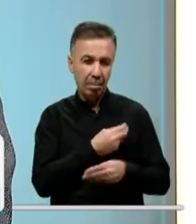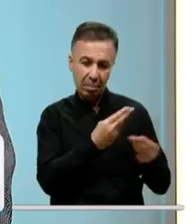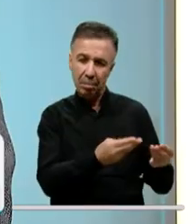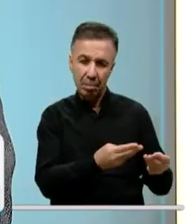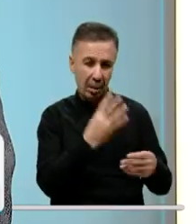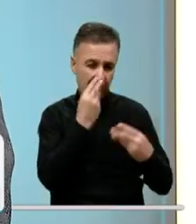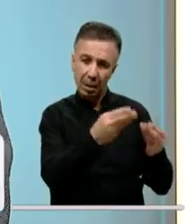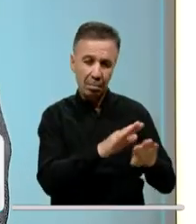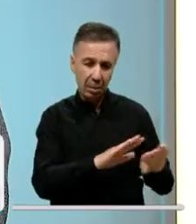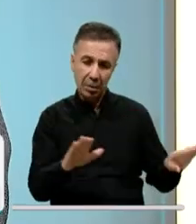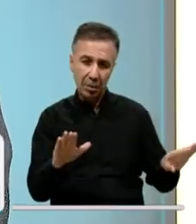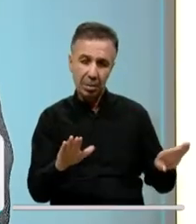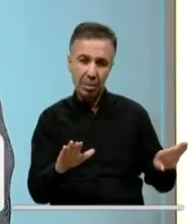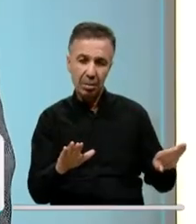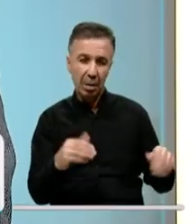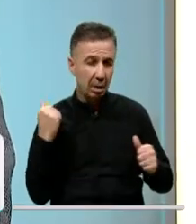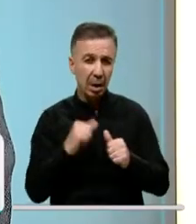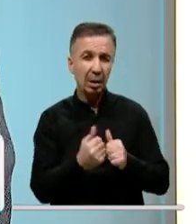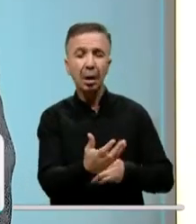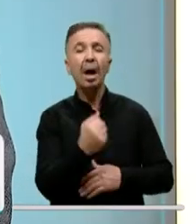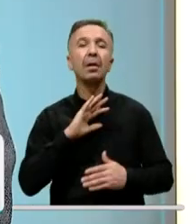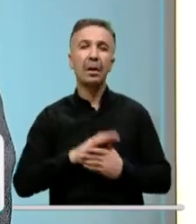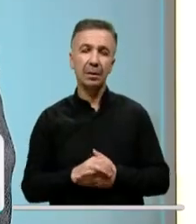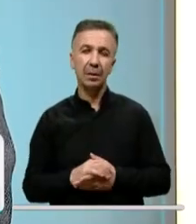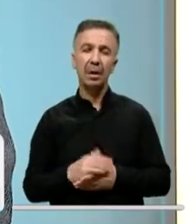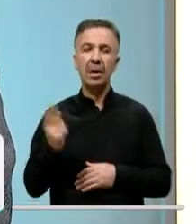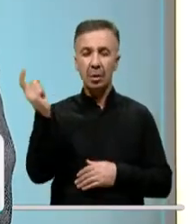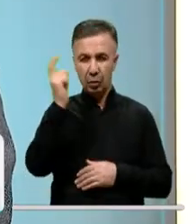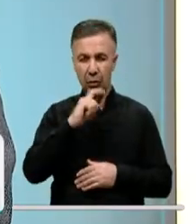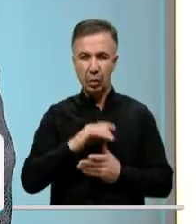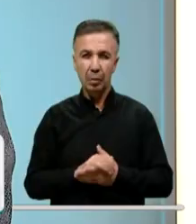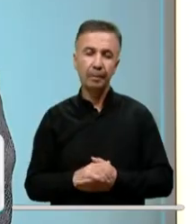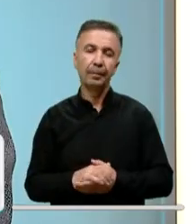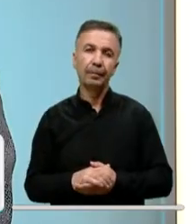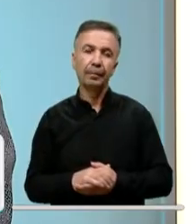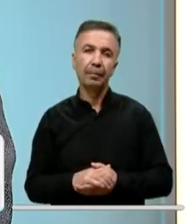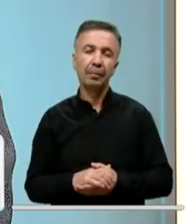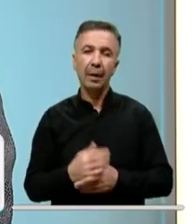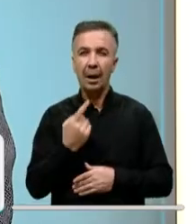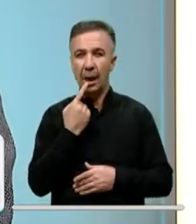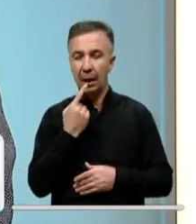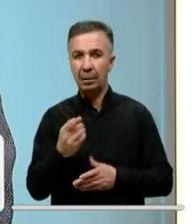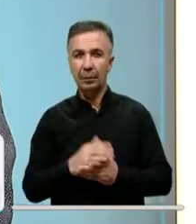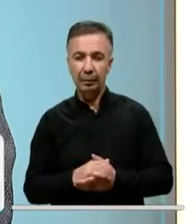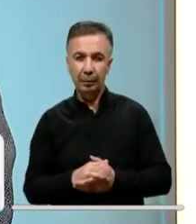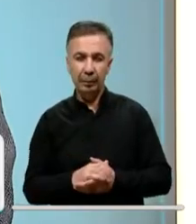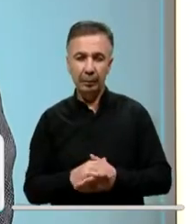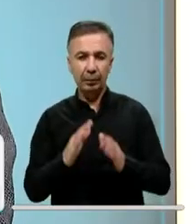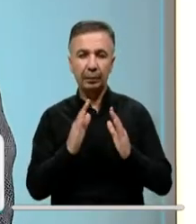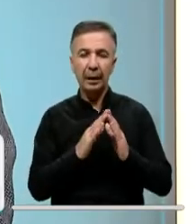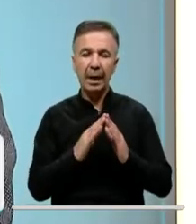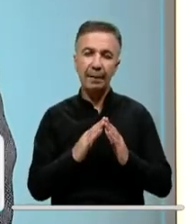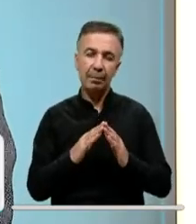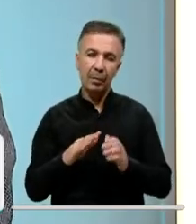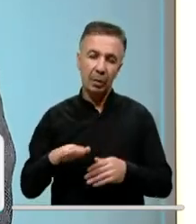gelecek düşüncesini çıkarmamız gerekir. Çünkü efendim diyelim ki evin büyükleri